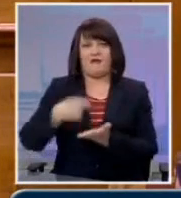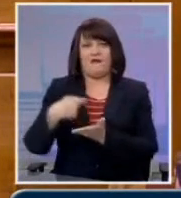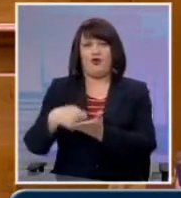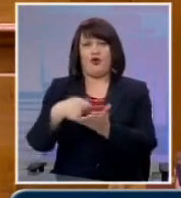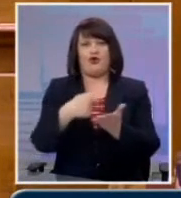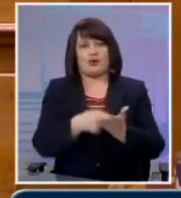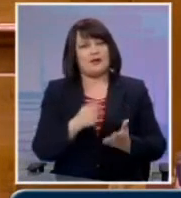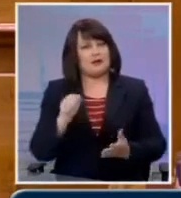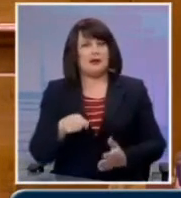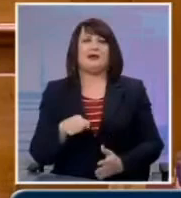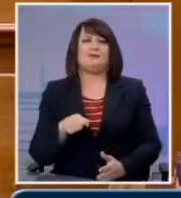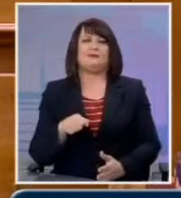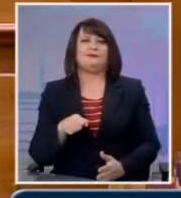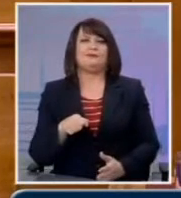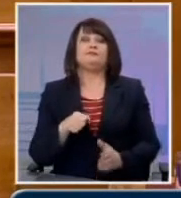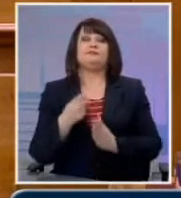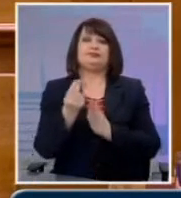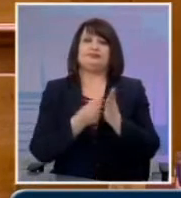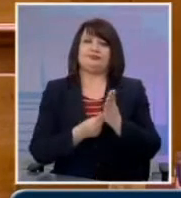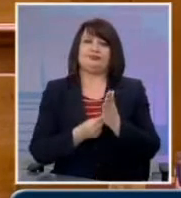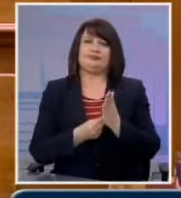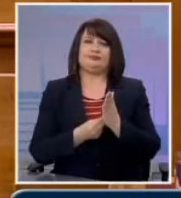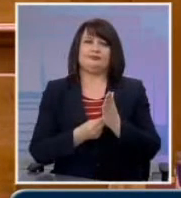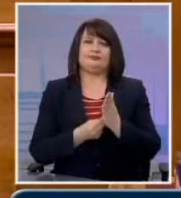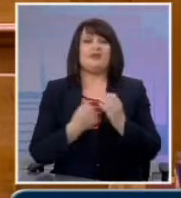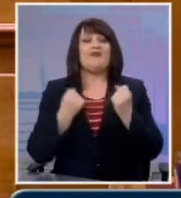Φορολογία που πολλές φορές είναι